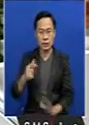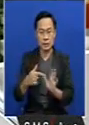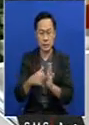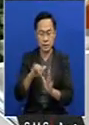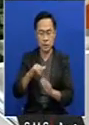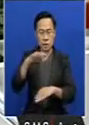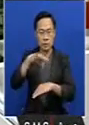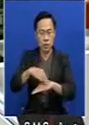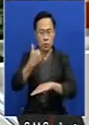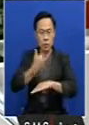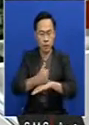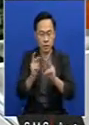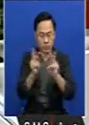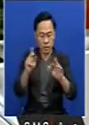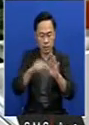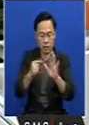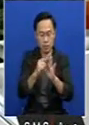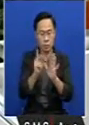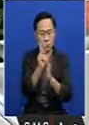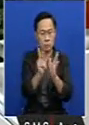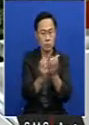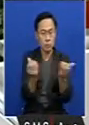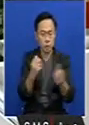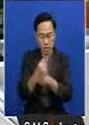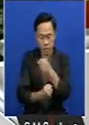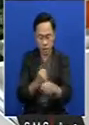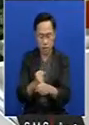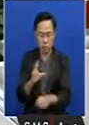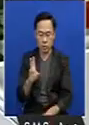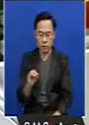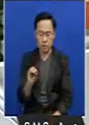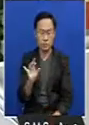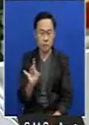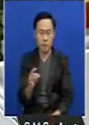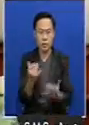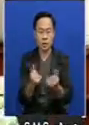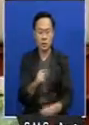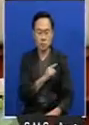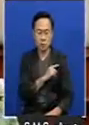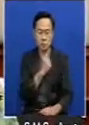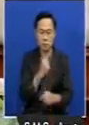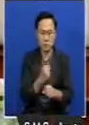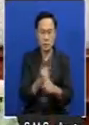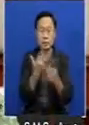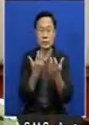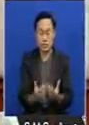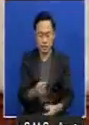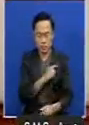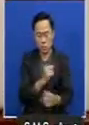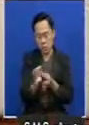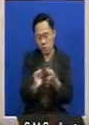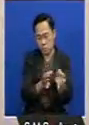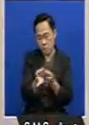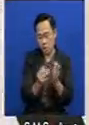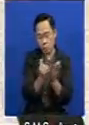ประธานกรรมการร่างรัฐธรรมนูญวัย 78ปีค่ะช่วงนี้ต้องบอกว่าท่านกำลังรับภารกิจหนักนะคะเพราะต้องเดิน